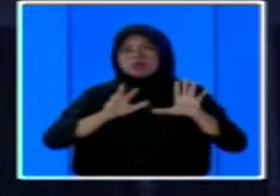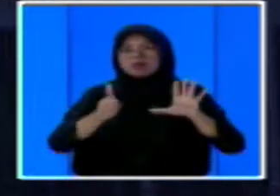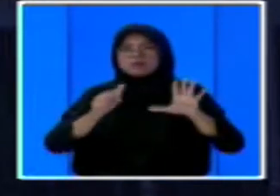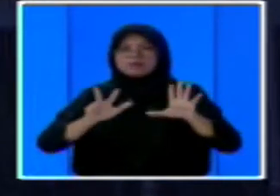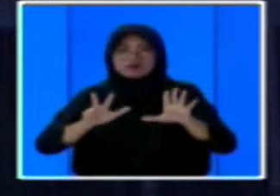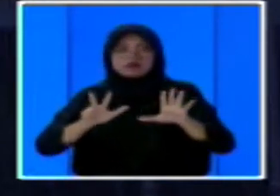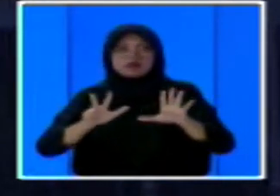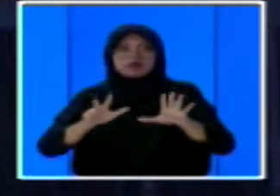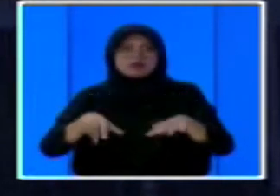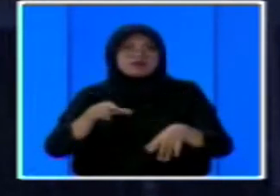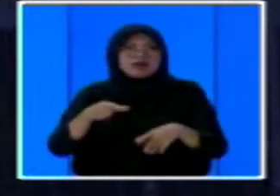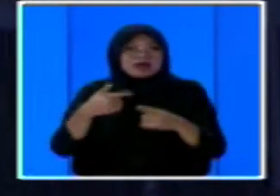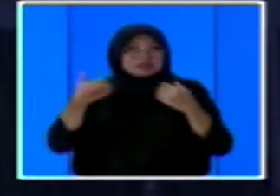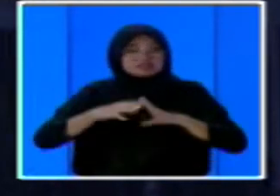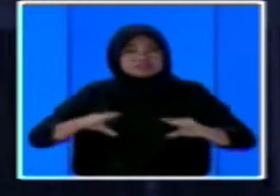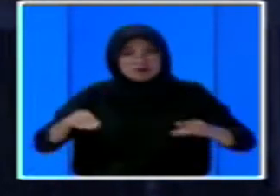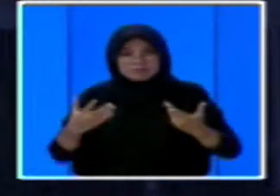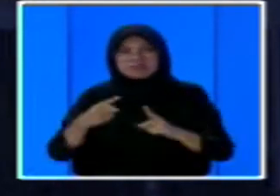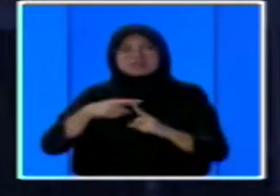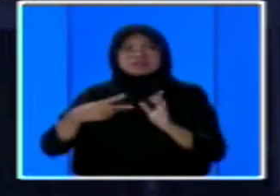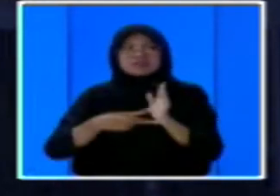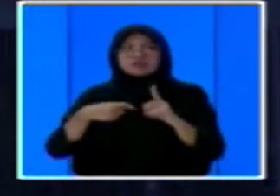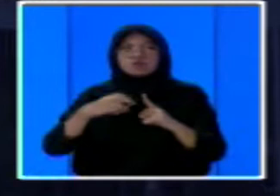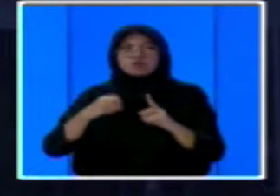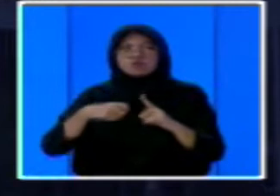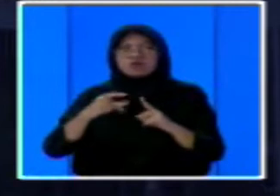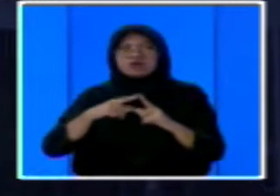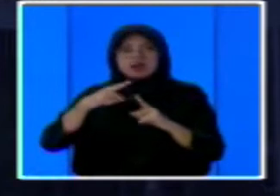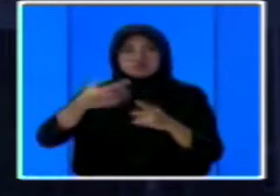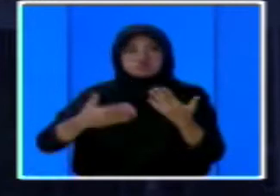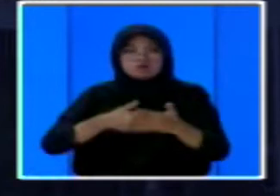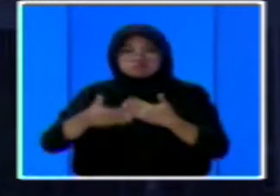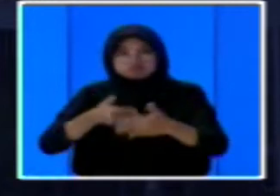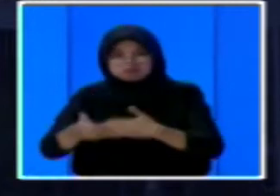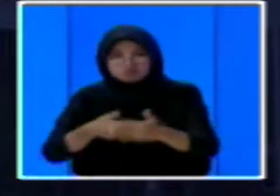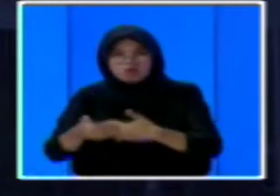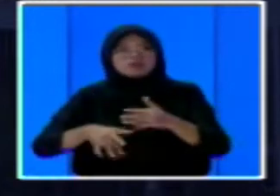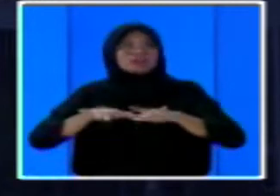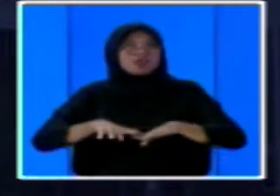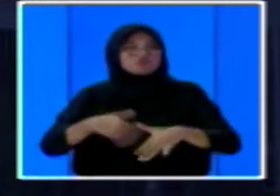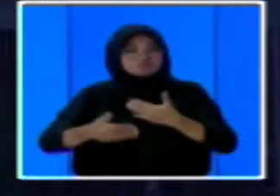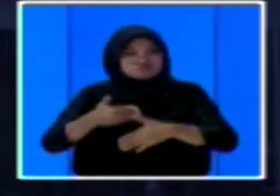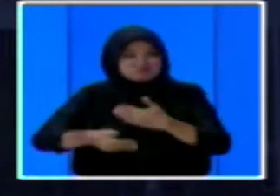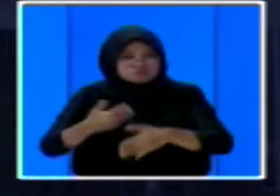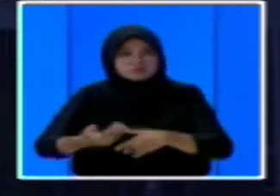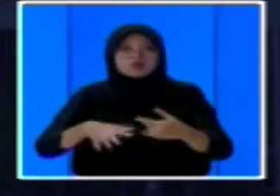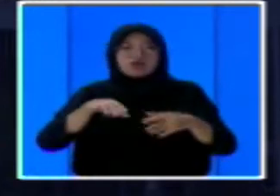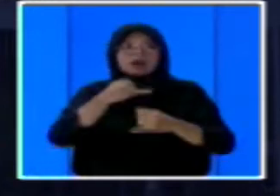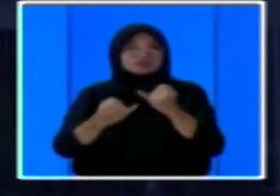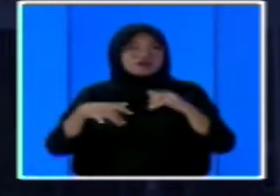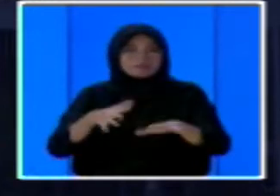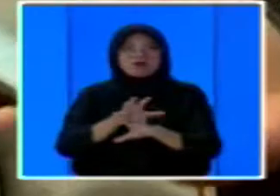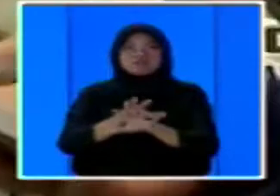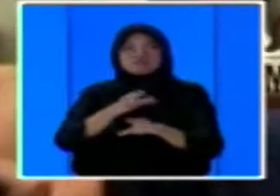teknokrat kemudian perlahan menanjak, mulai dari sekretaris daerah Kabupaten Labuan Batu hingga akhirnya menjadi Bupati Tapanuli Utara pada tahun